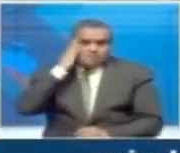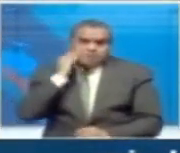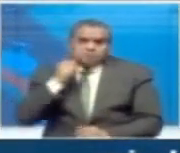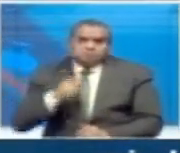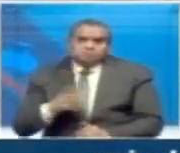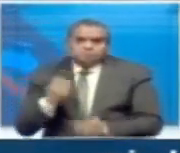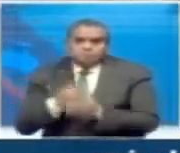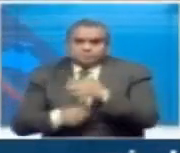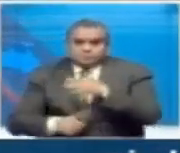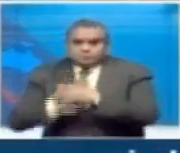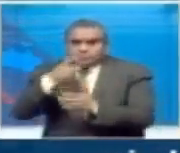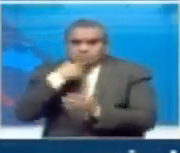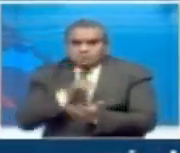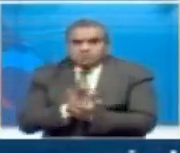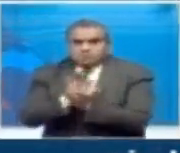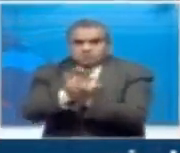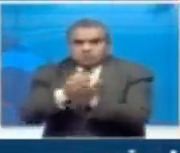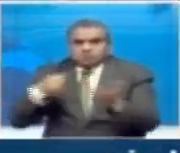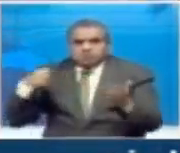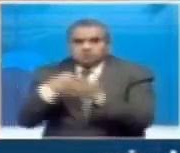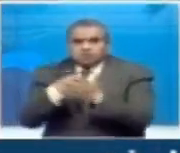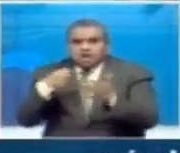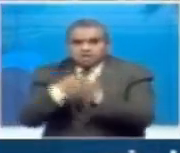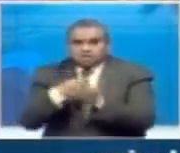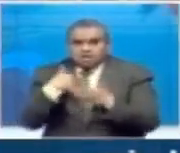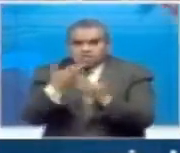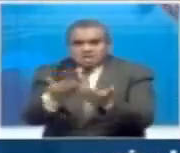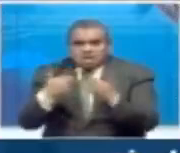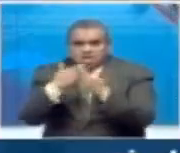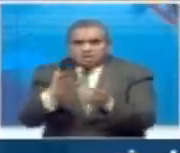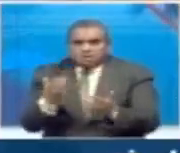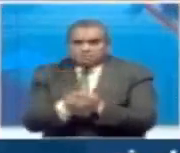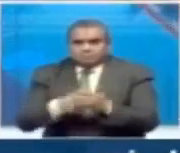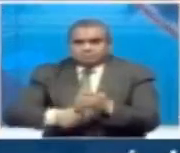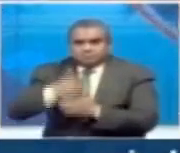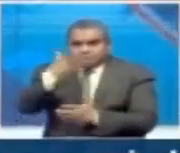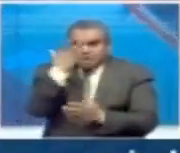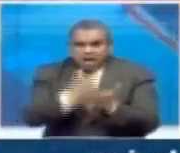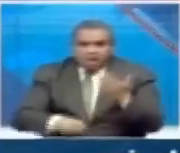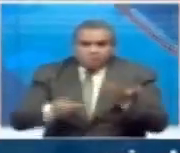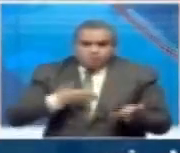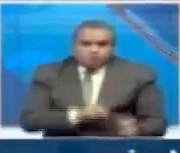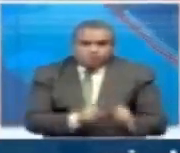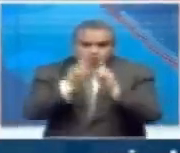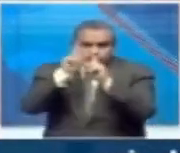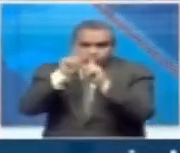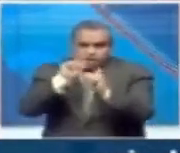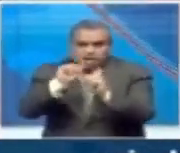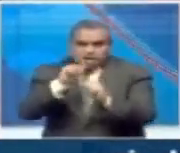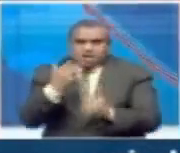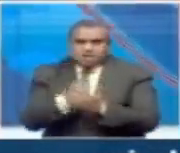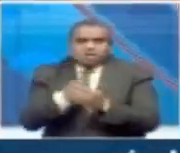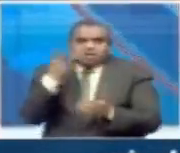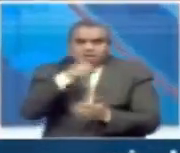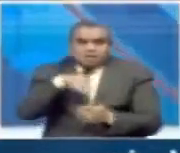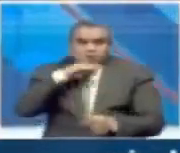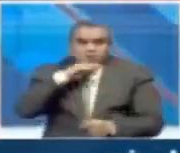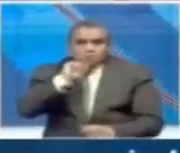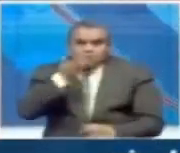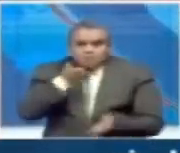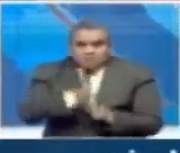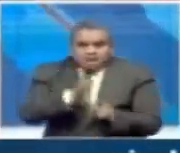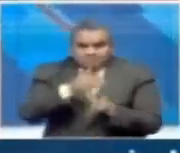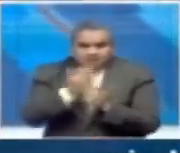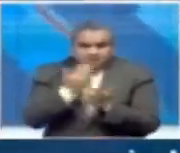تشرفني. كؤوس التفوق ومعها شهادات التقدير تم تقديمها لابناء الشهداء الذين أثنوا على ما تقدمه